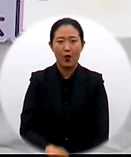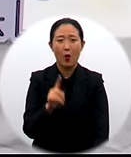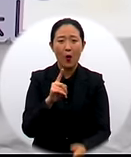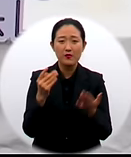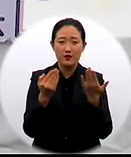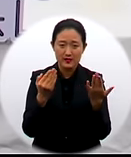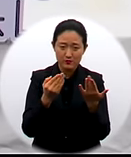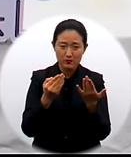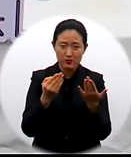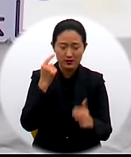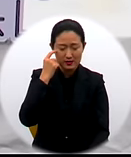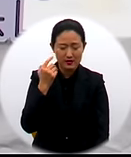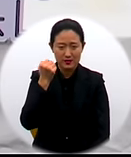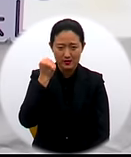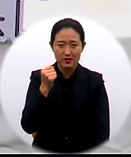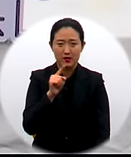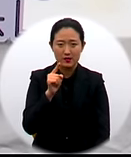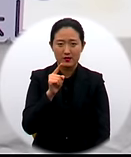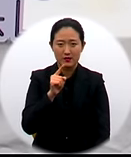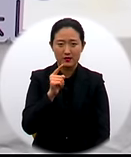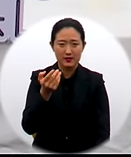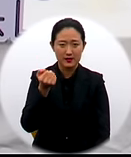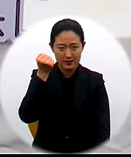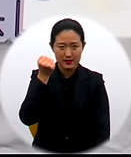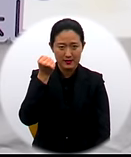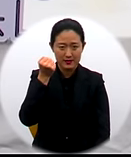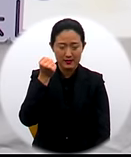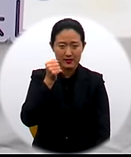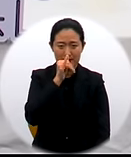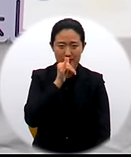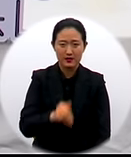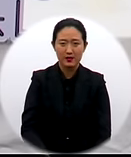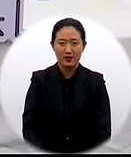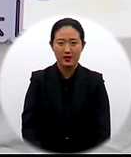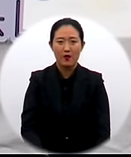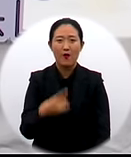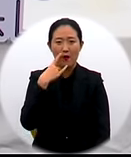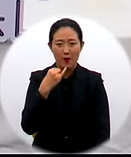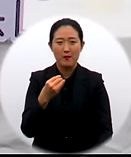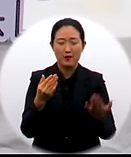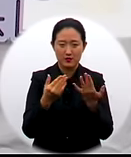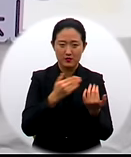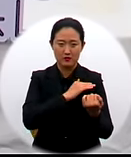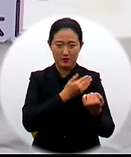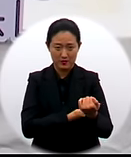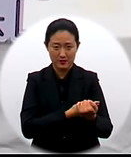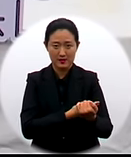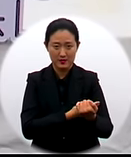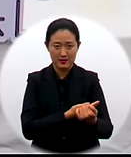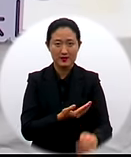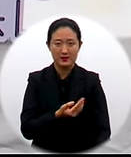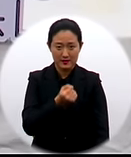그래서 그 아이가 어떤 직무를 떠올리건 이 직무를 아이가 떠올리는 맥락이 있을 거란 말이죠. 과연 어떤 직무